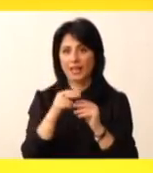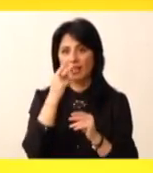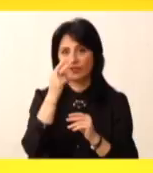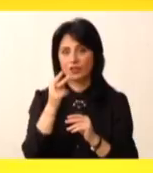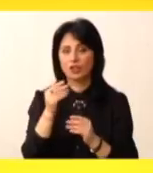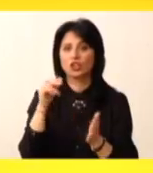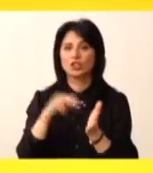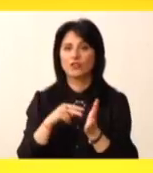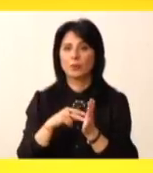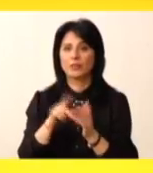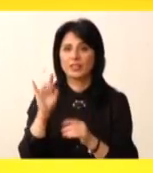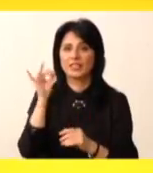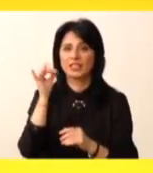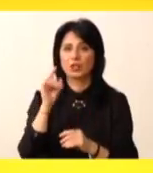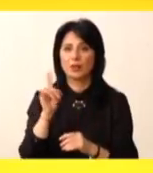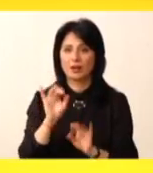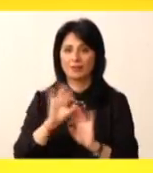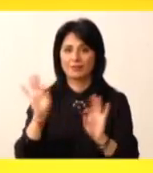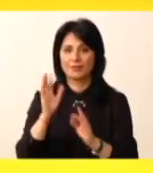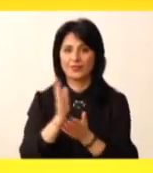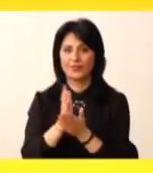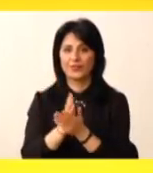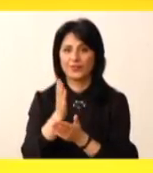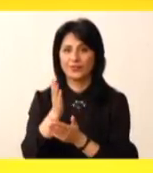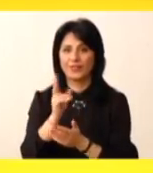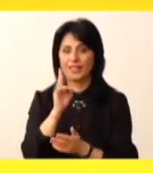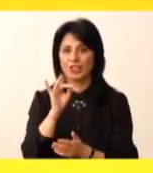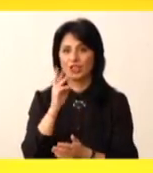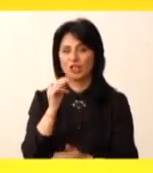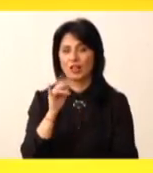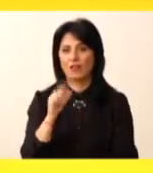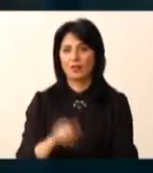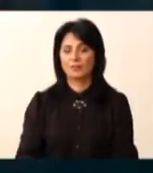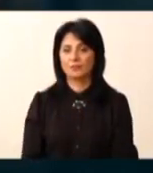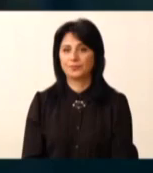შემდეგ შევაფასოთ ის ისტორია, რომელზედაც მოგვითხრობს კრისტი შანავა.